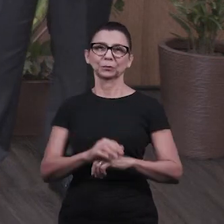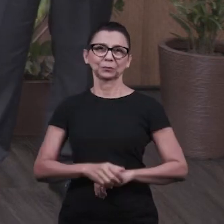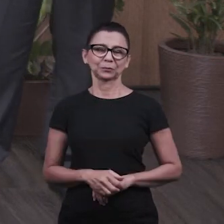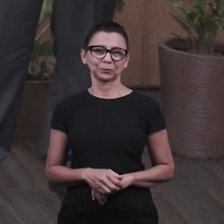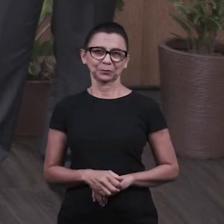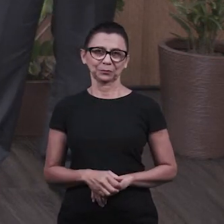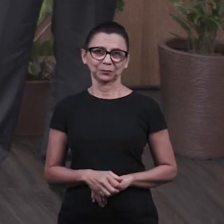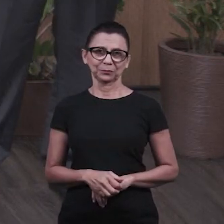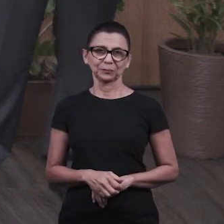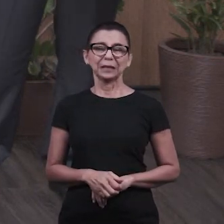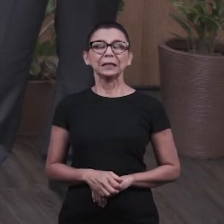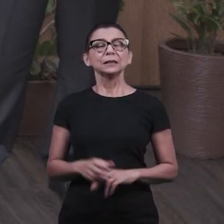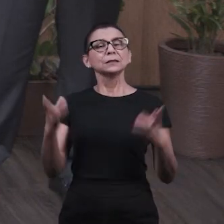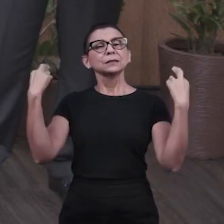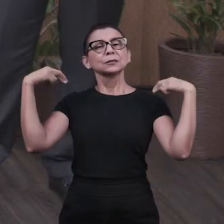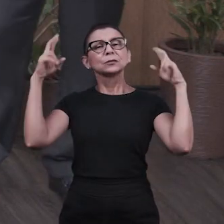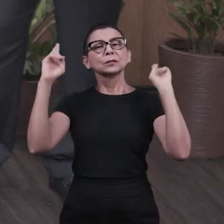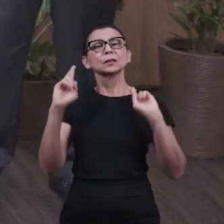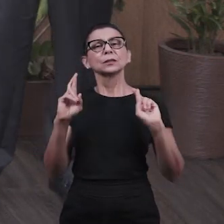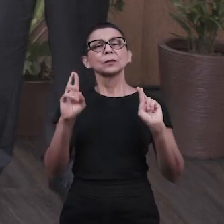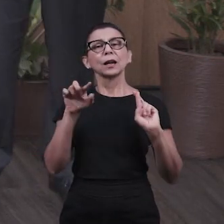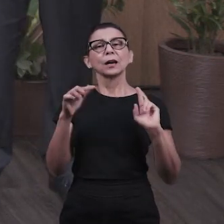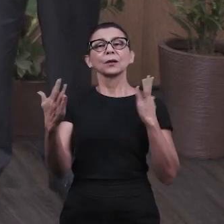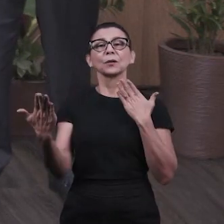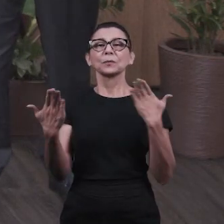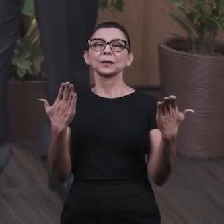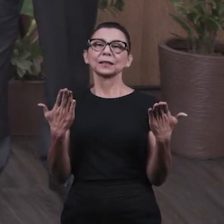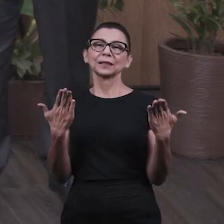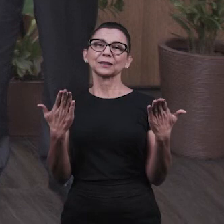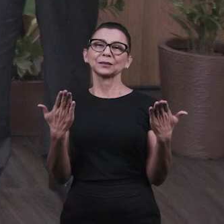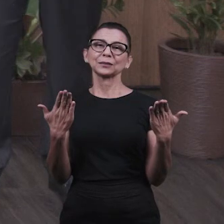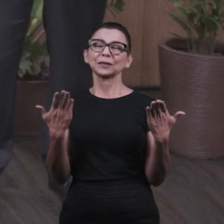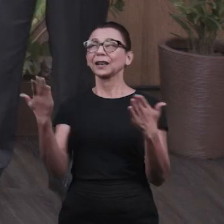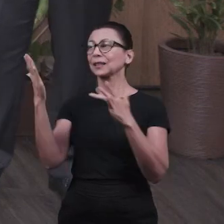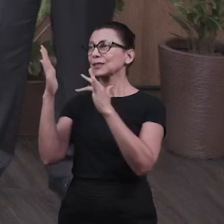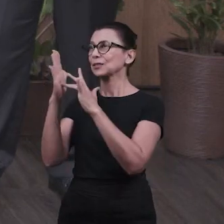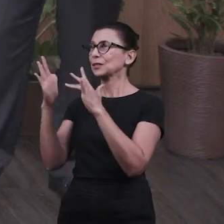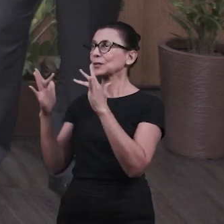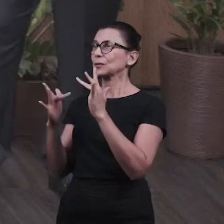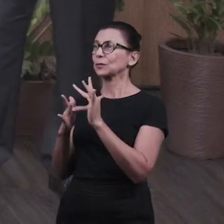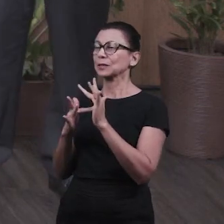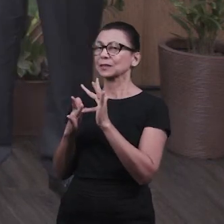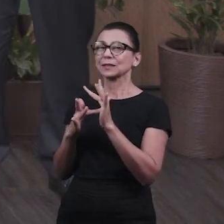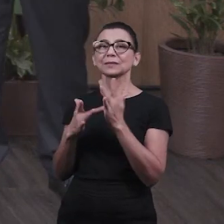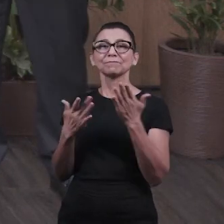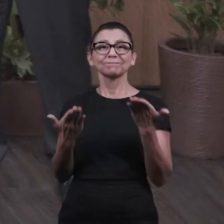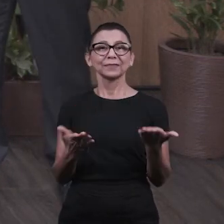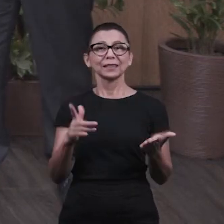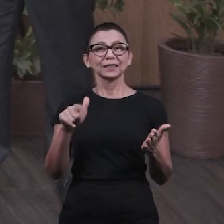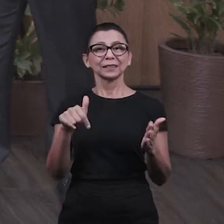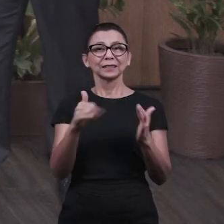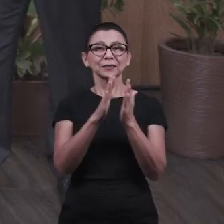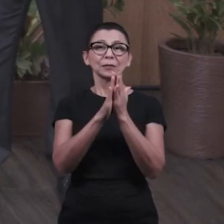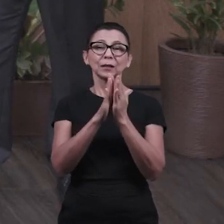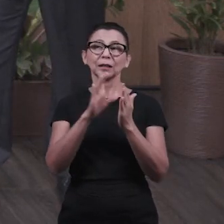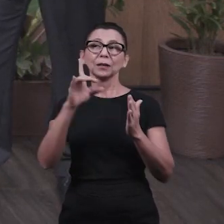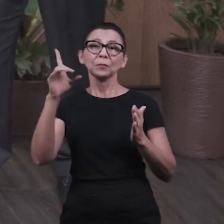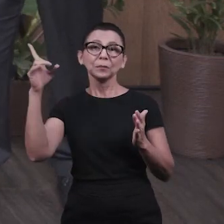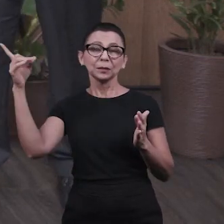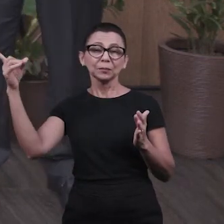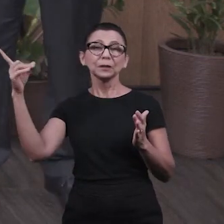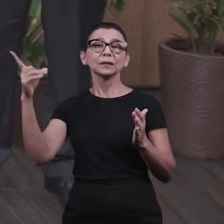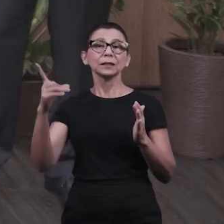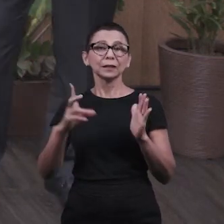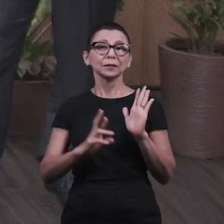Dieu, Jésus est la parole de Dieu, qui doit être vécue complètement. On ne peut